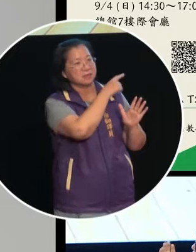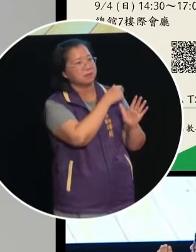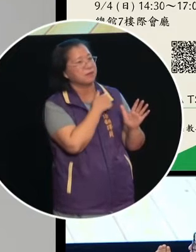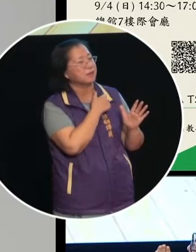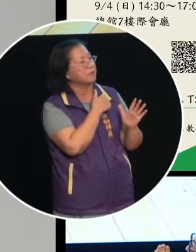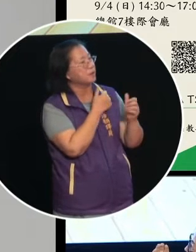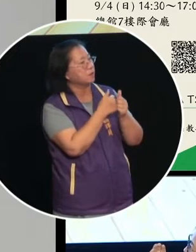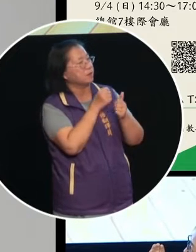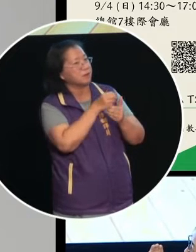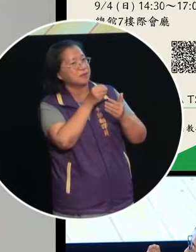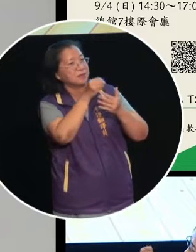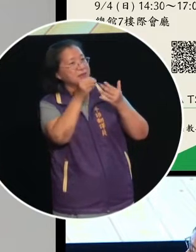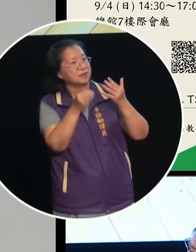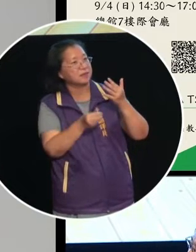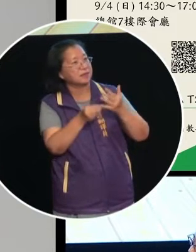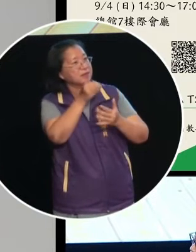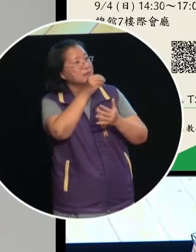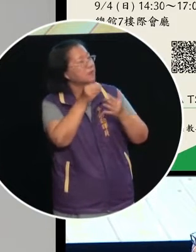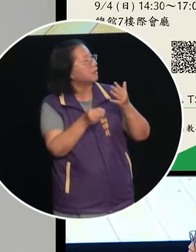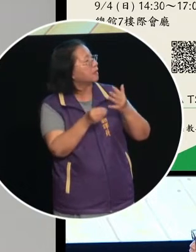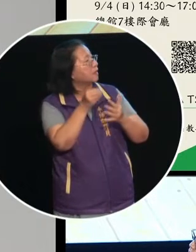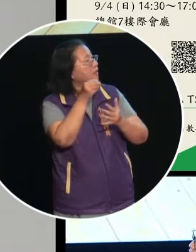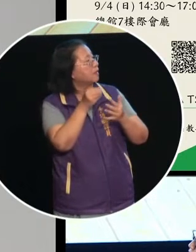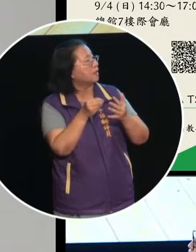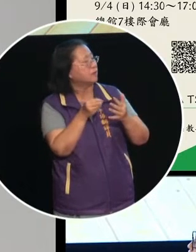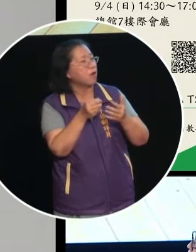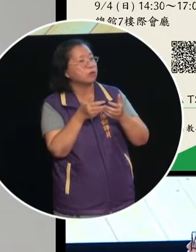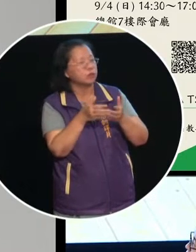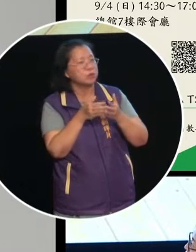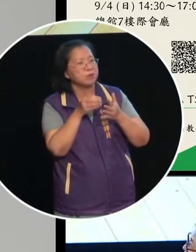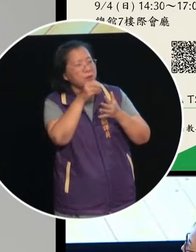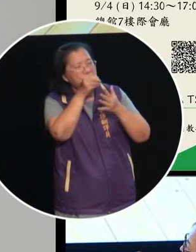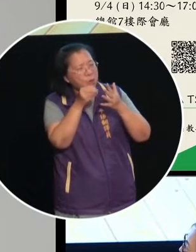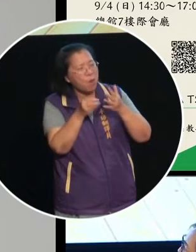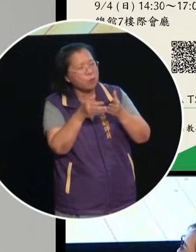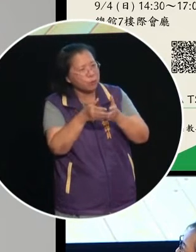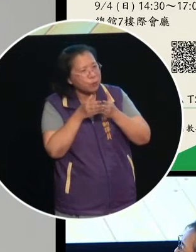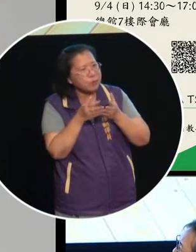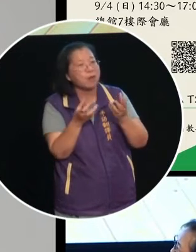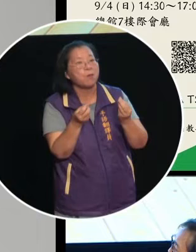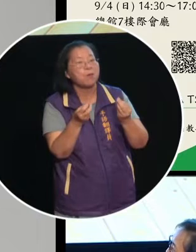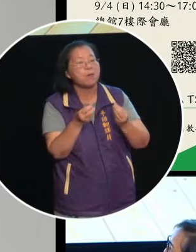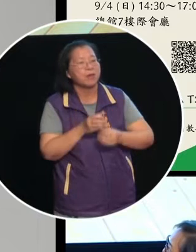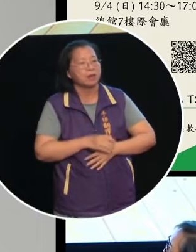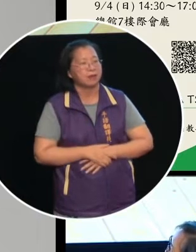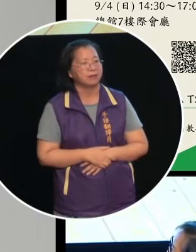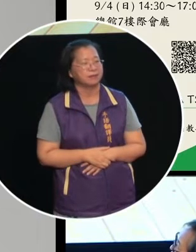调到比较没那么重要的一个这个